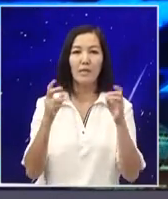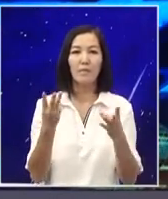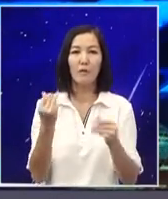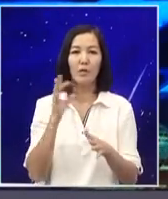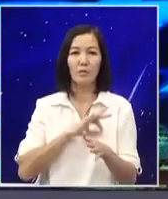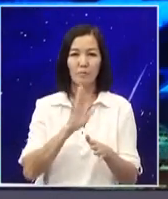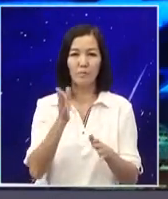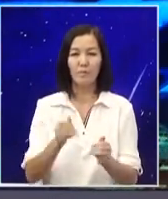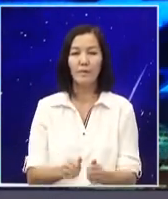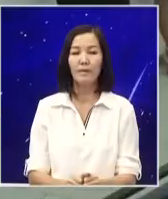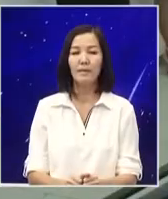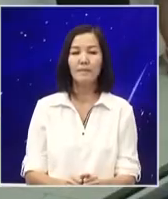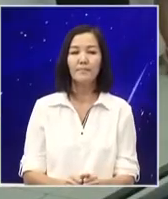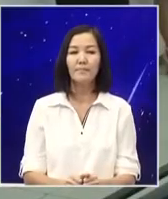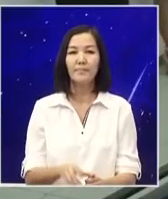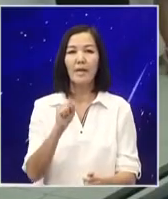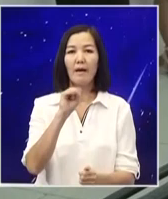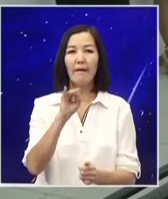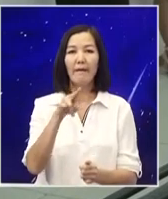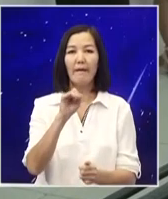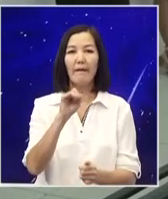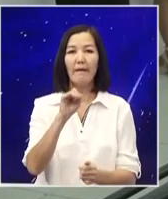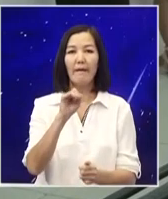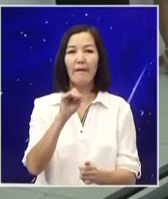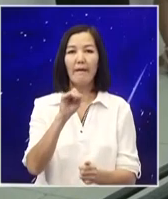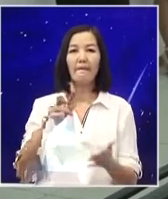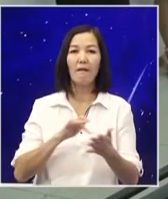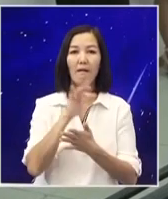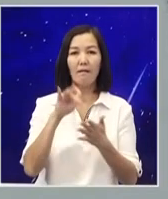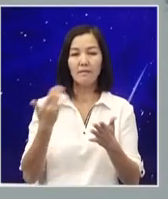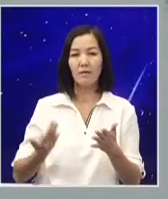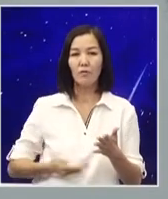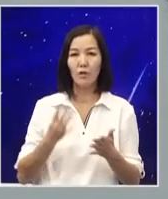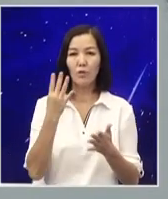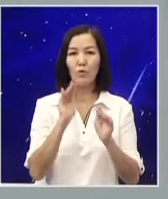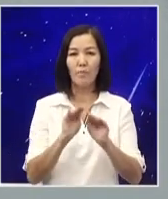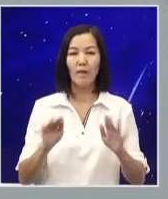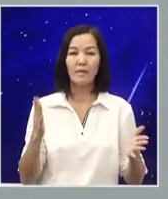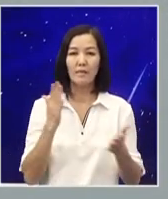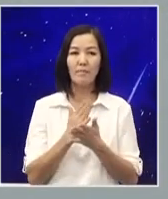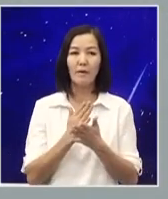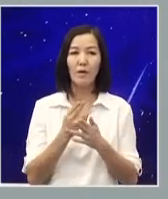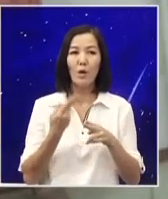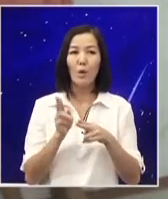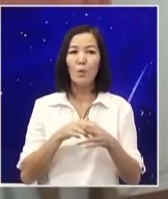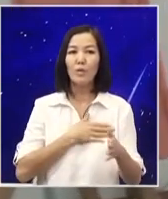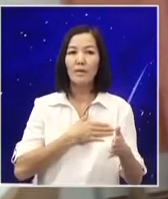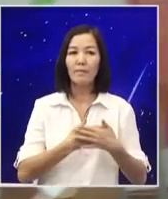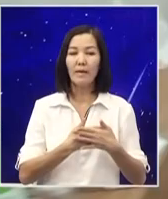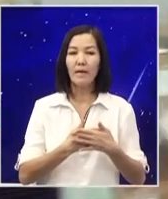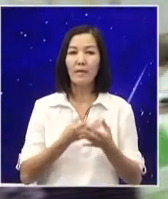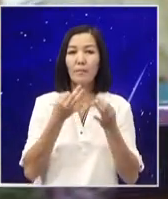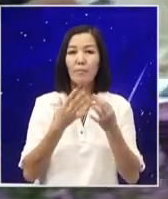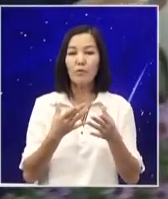отыр. Айда Рақымбаева Талғарға 4 баланың анасы еті тірі өжет келіншек үйде құр